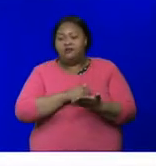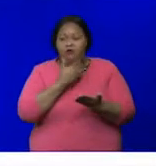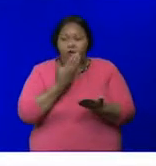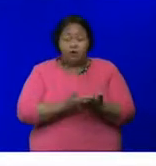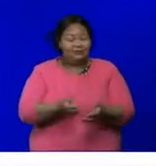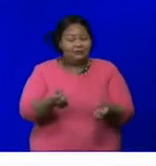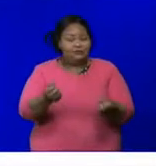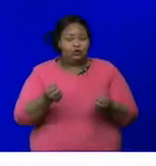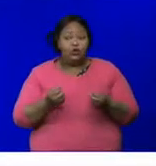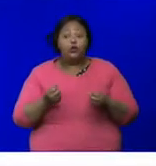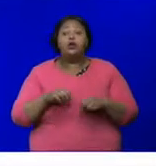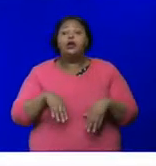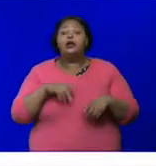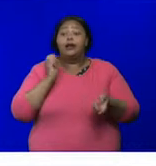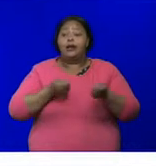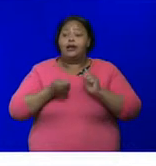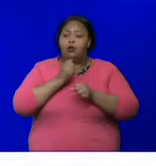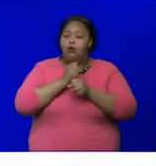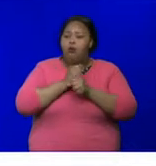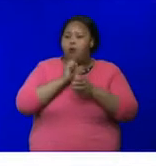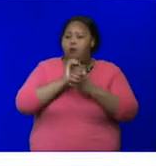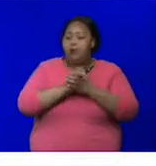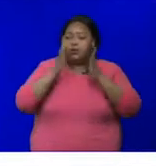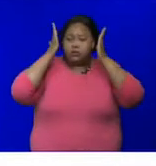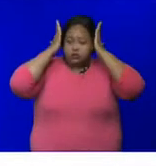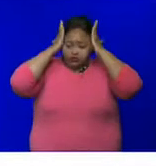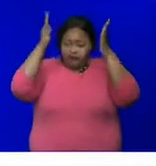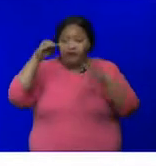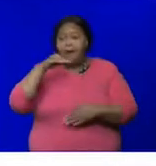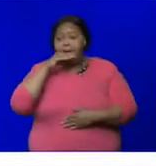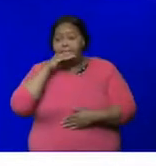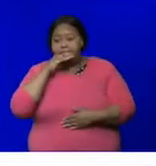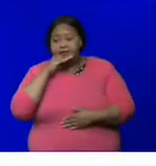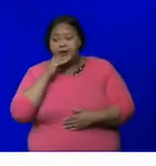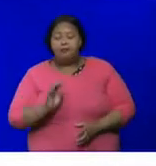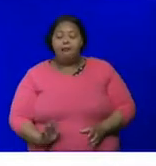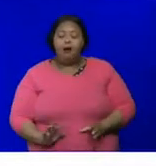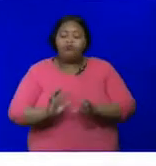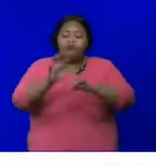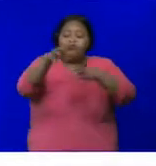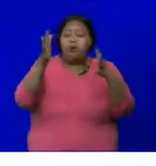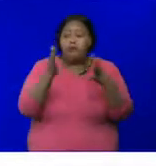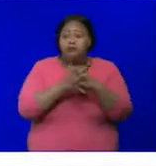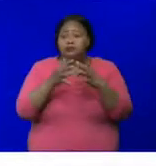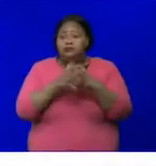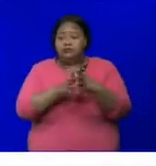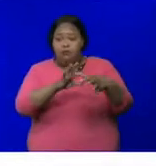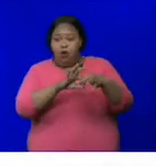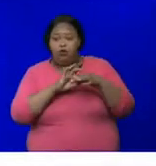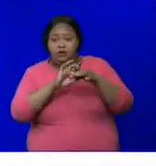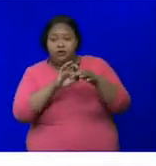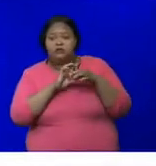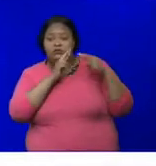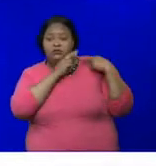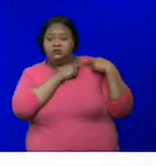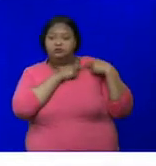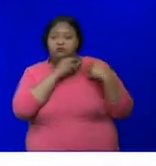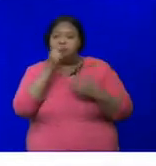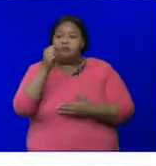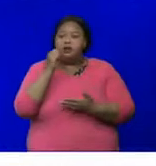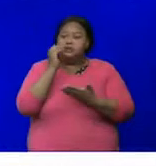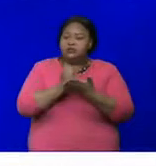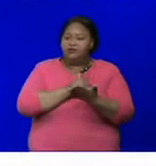linabo nelive laseSwatini, Live le Canada libe nemhlangano sikolwa netinhlangano tekonga nekubolekisa ngenhloso yokuva ukuthi lingaqiniswa